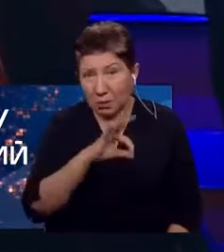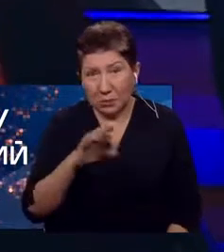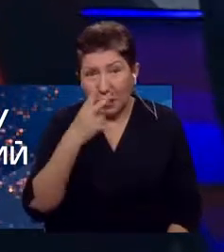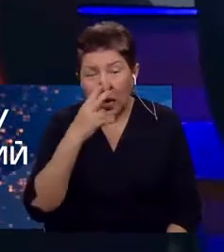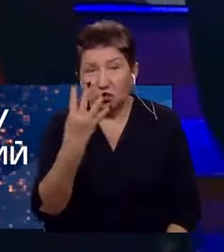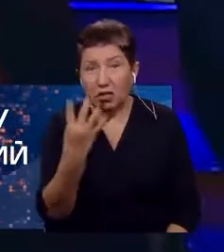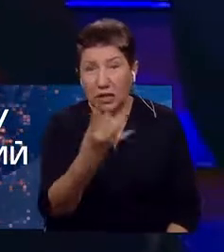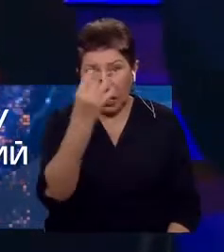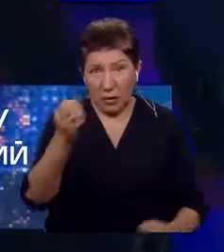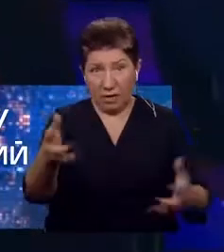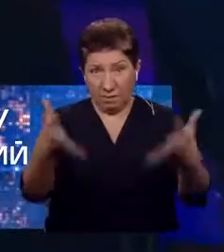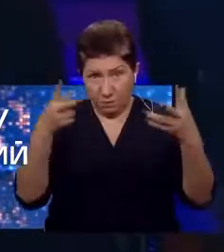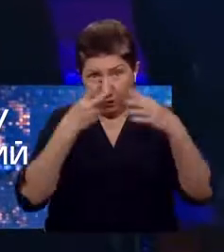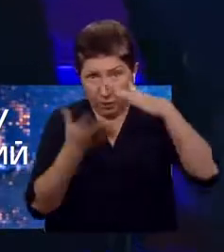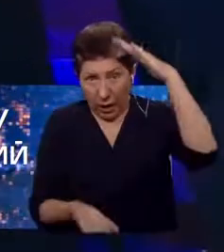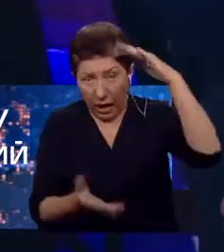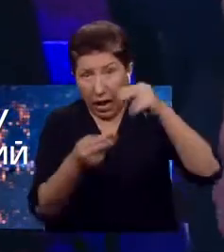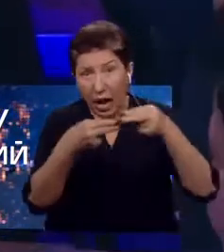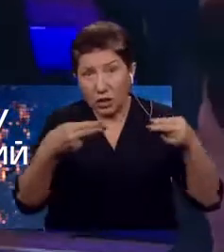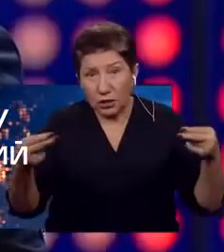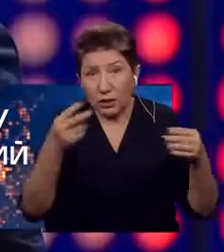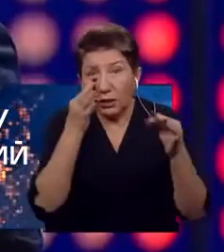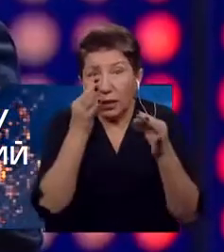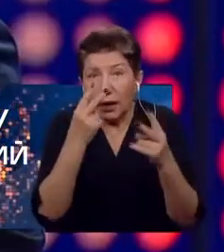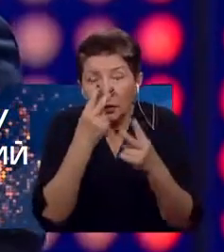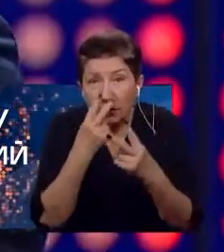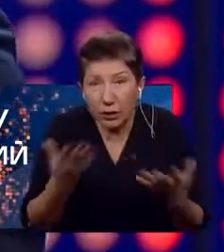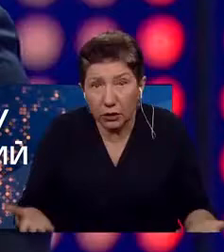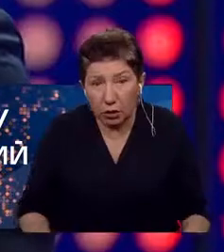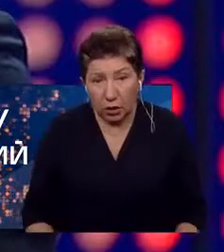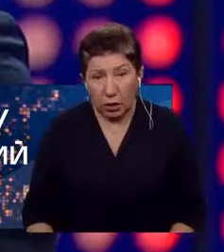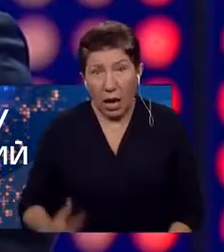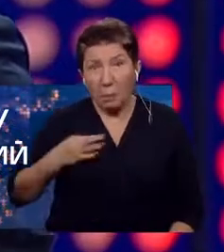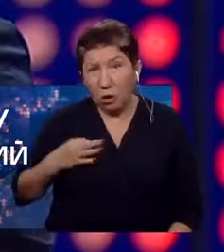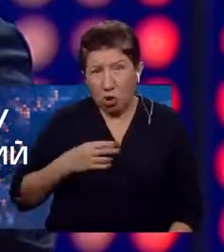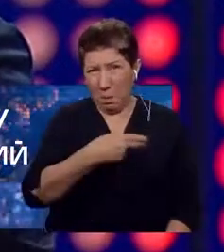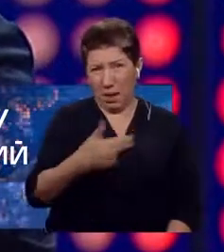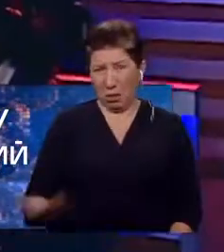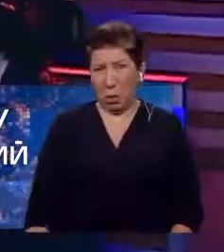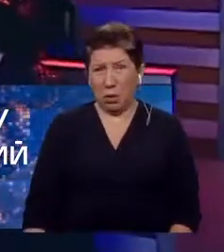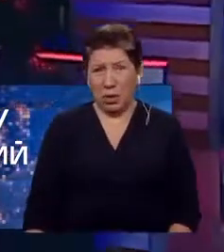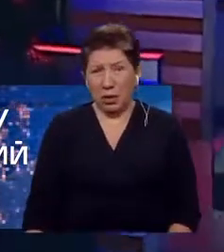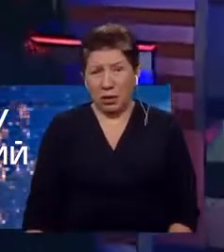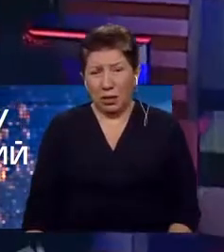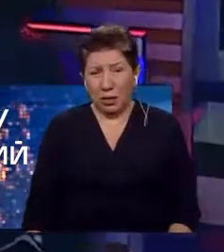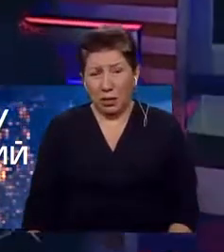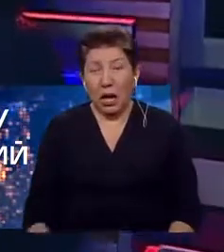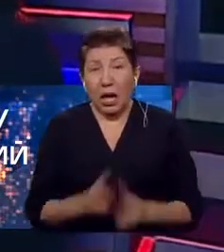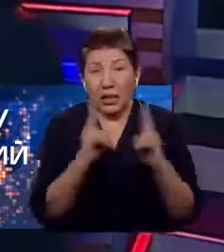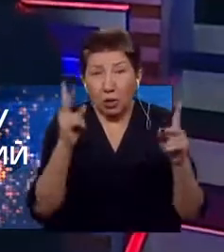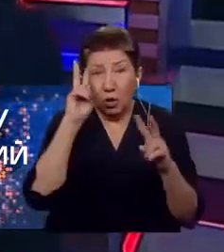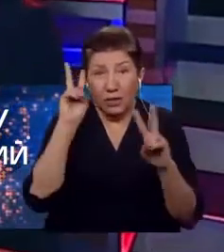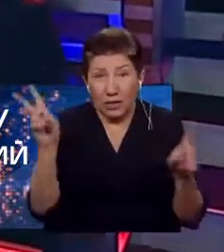4 рази. Так. А цих рядків просто не бачно. Ну, але а при чому подав законопроект, розумієте? А ніхто не знає про